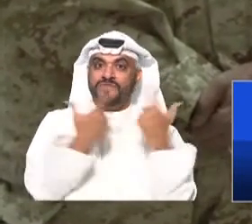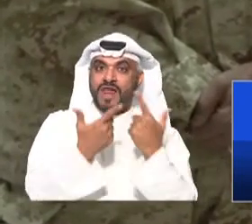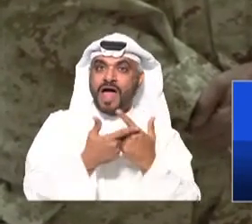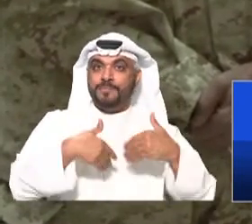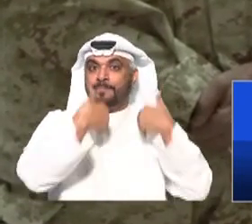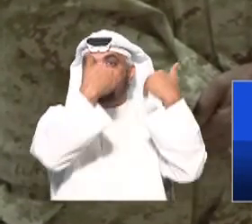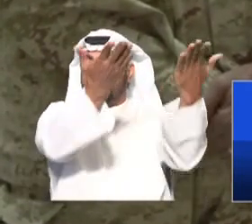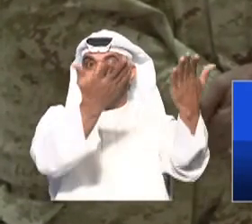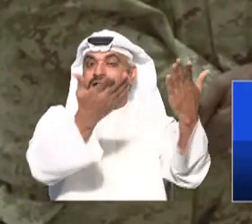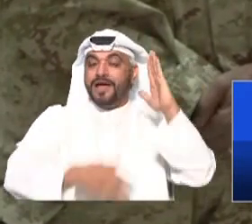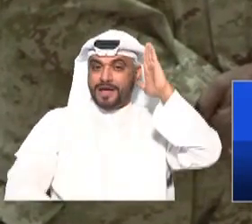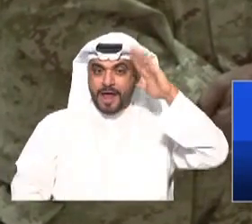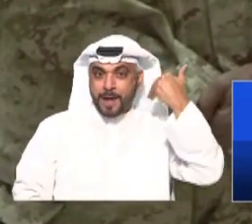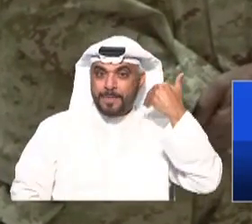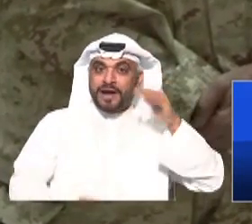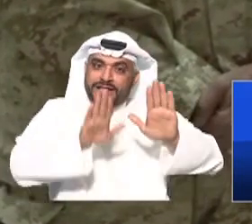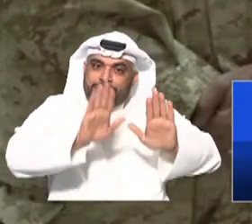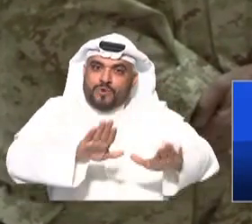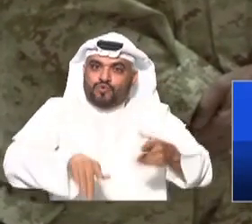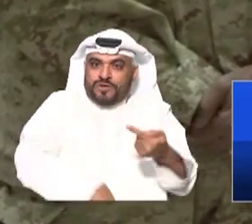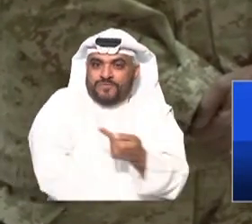الميدان يدافعون